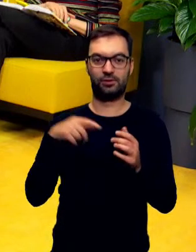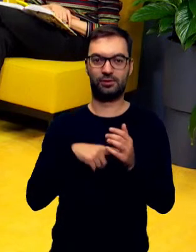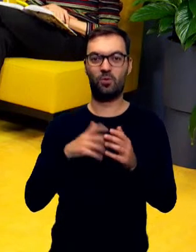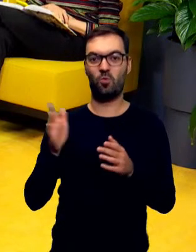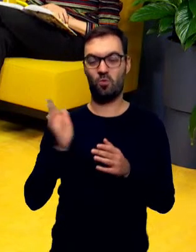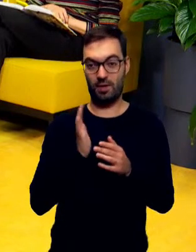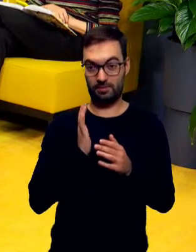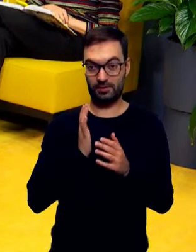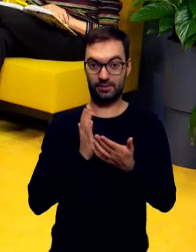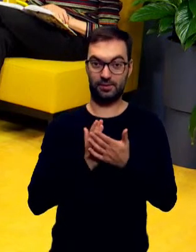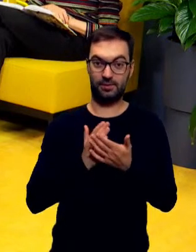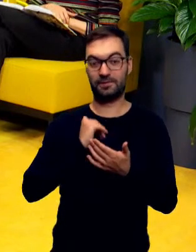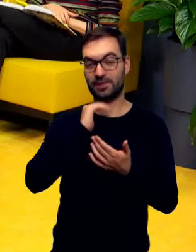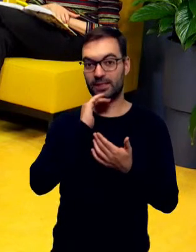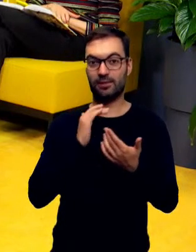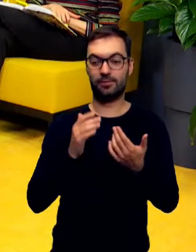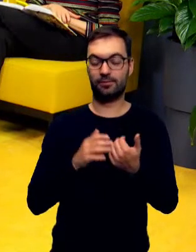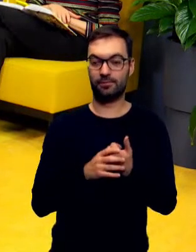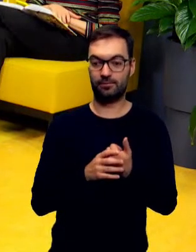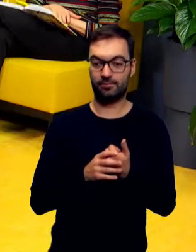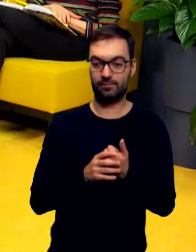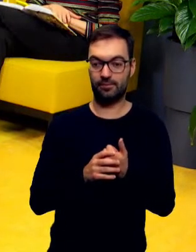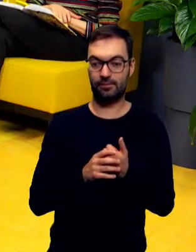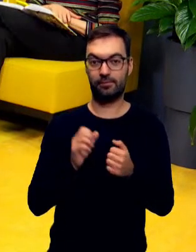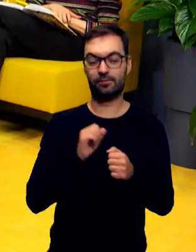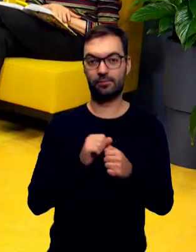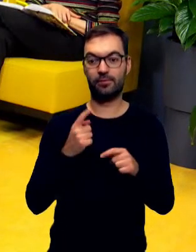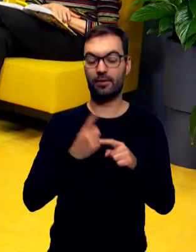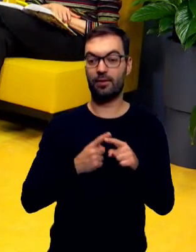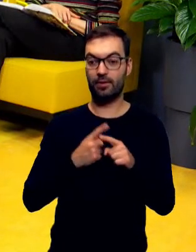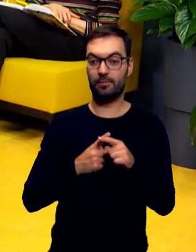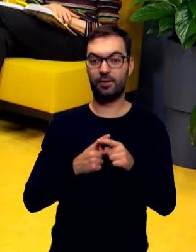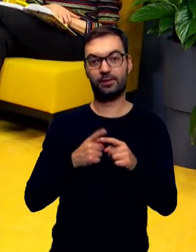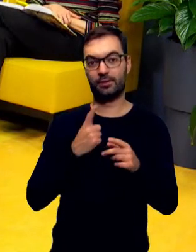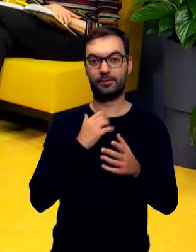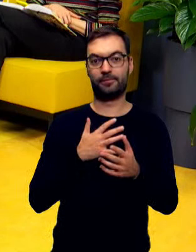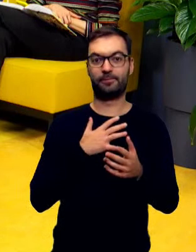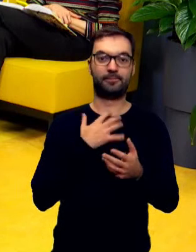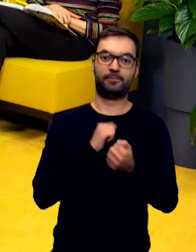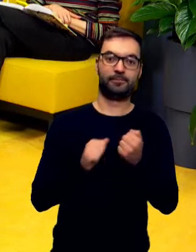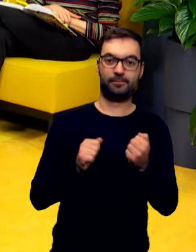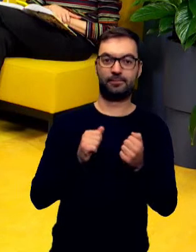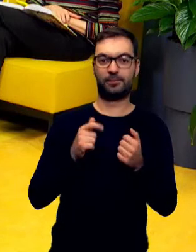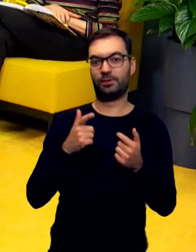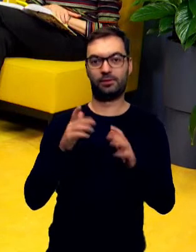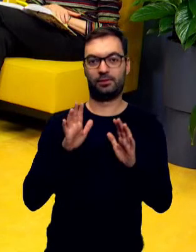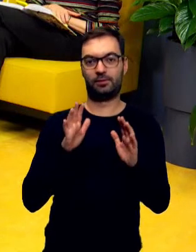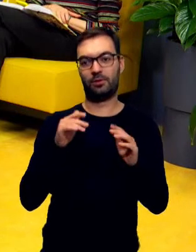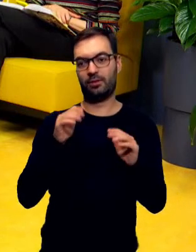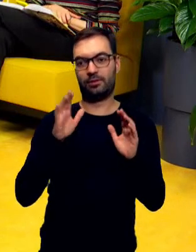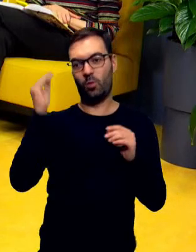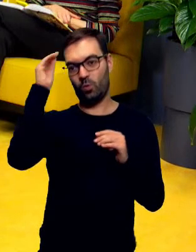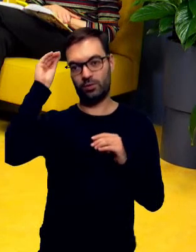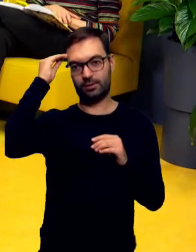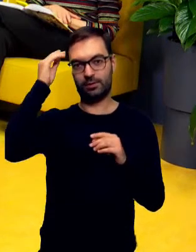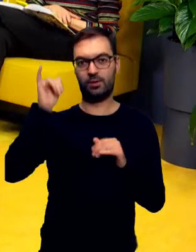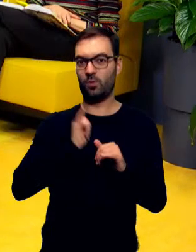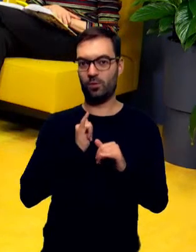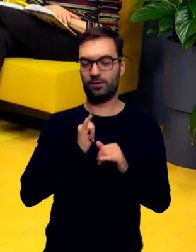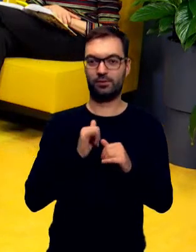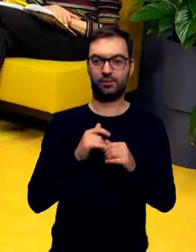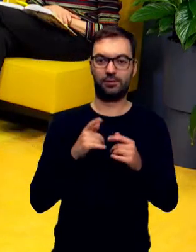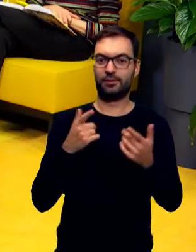samo ubezpieczenie byłoby jakimś takim elementem odstraszającym, czy też uczącym